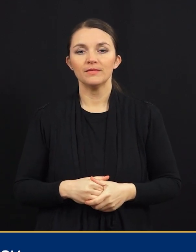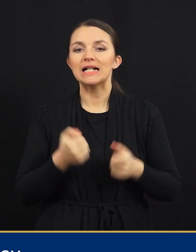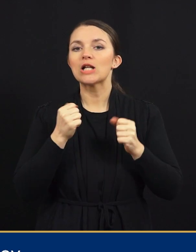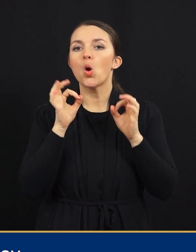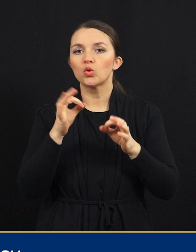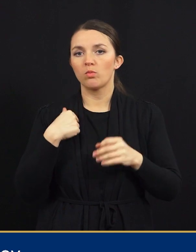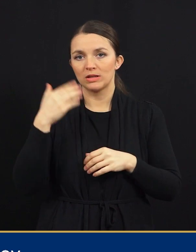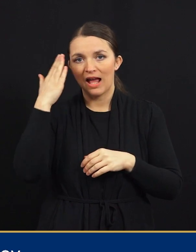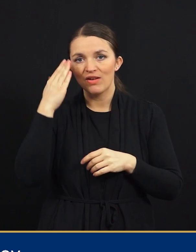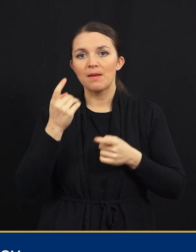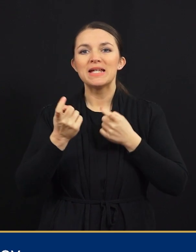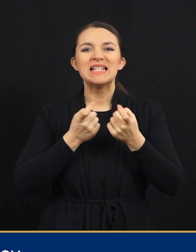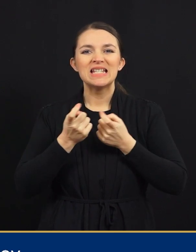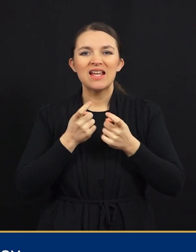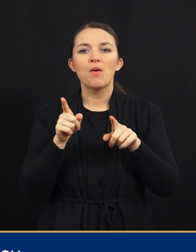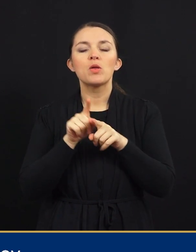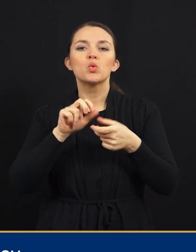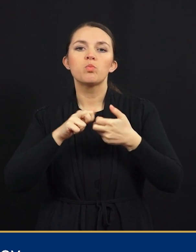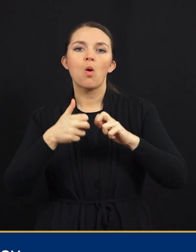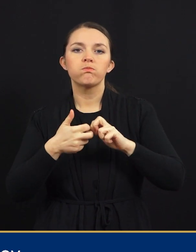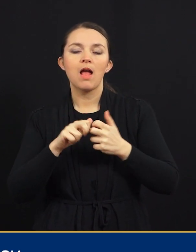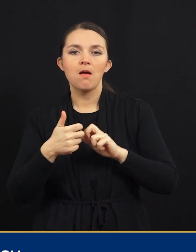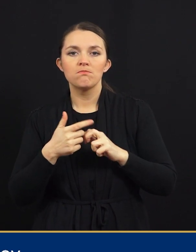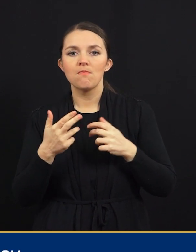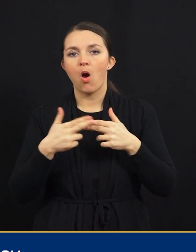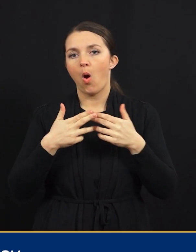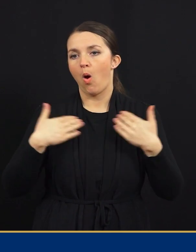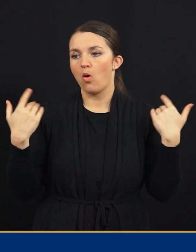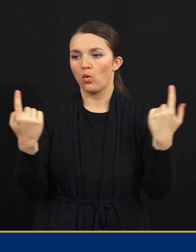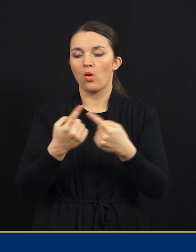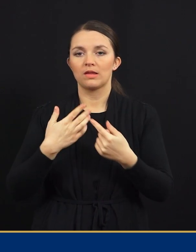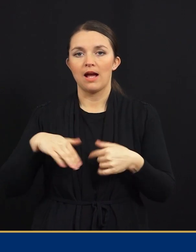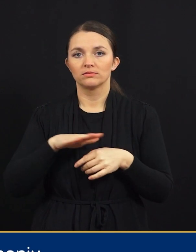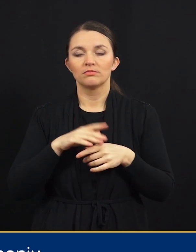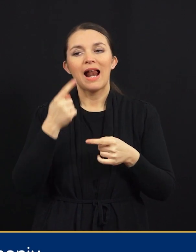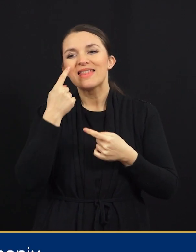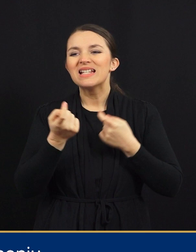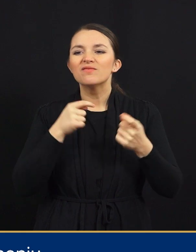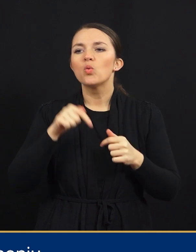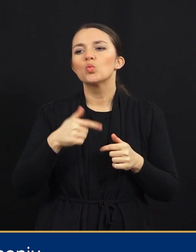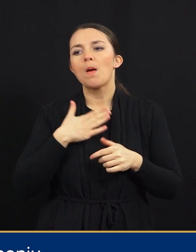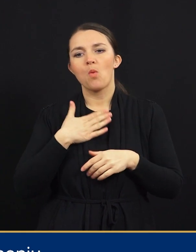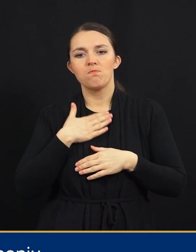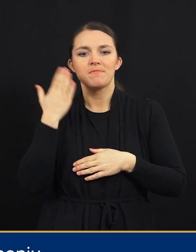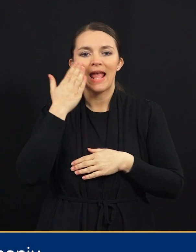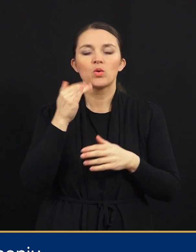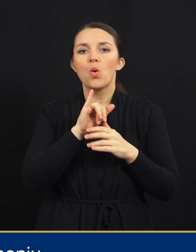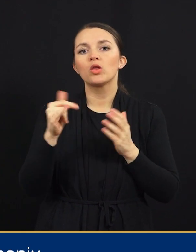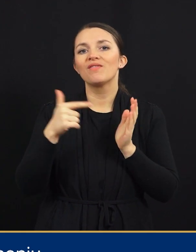Zelo dobro se zavedam izzivov, pa tudi problemov, ki nas obkrožajo. Glede izzivov tu po mojem mnenju v